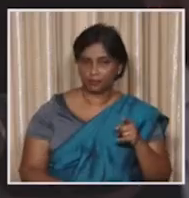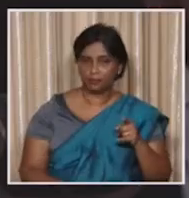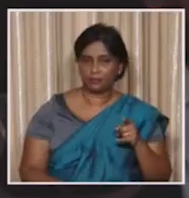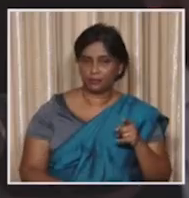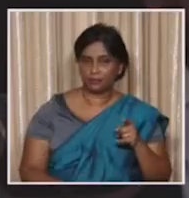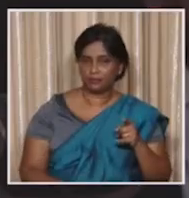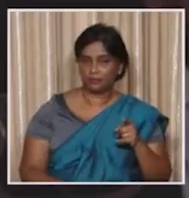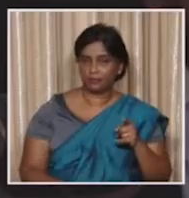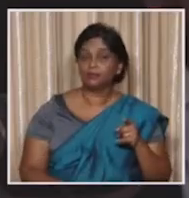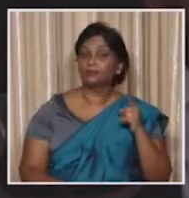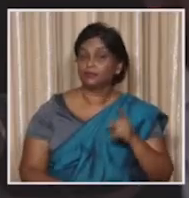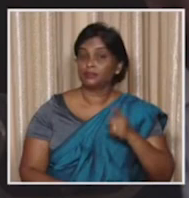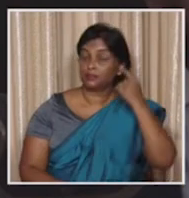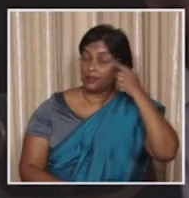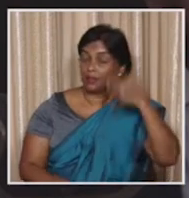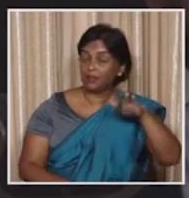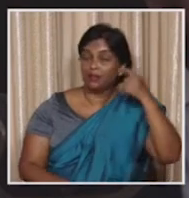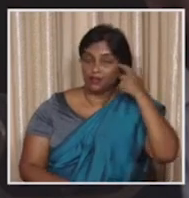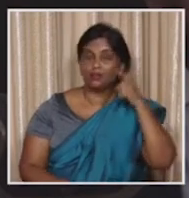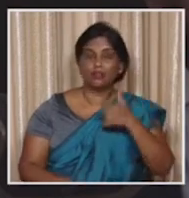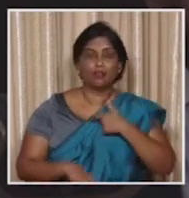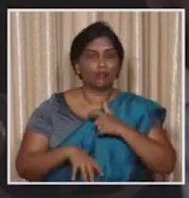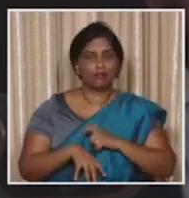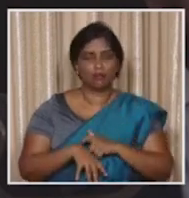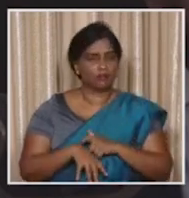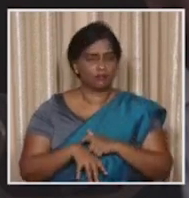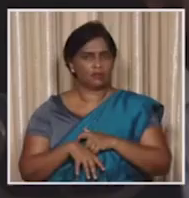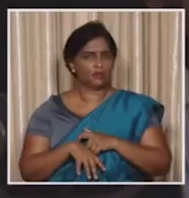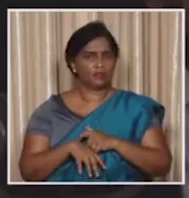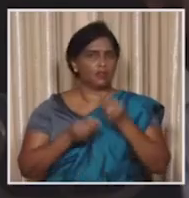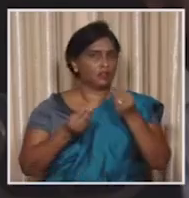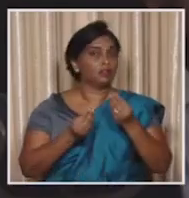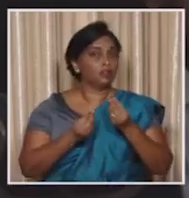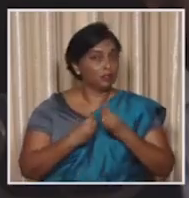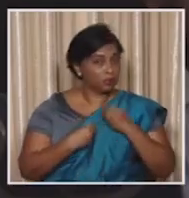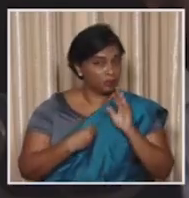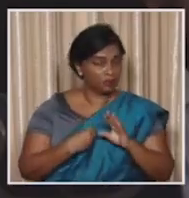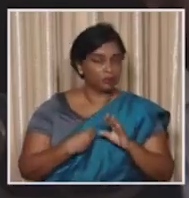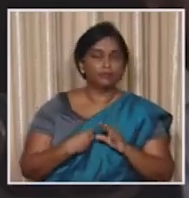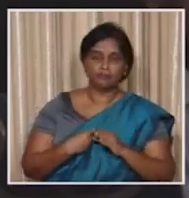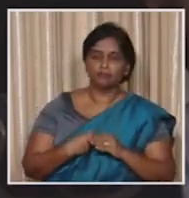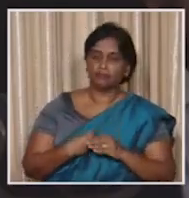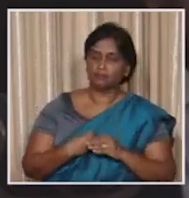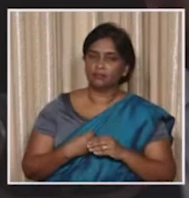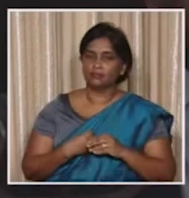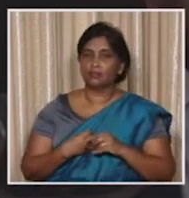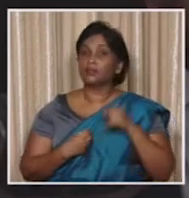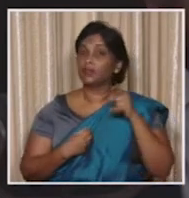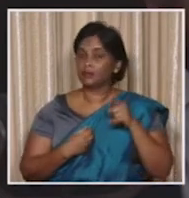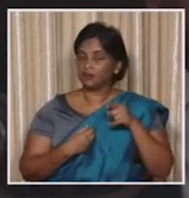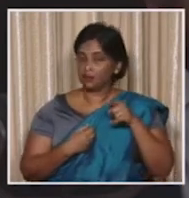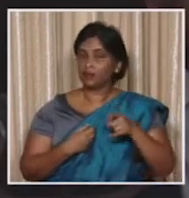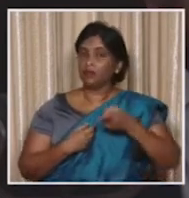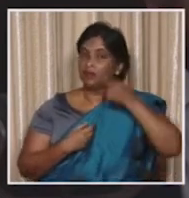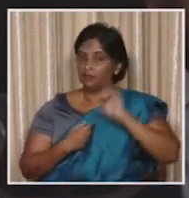அந்த நினைவேந்தல்களை செய்வதற்கான உரித்து இருக்கிறது என்ற அடிப்படையிலே நினைவேந்தல்களை செய்ய முடியும் என்று சொல்லி கட்டளைகளை வழங்கியிருந்த நிலையில் அந்த கட்டளைகளுக்கு